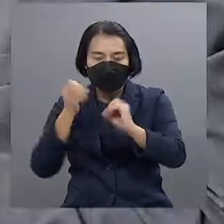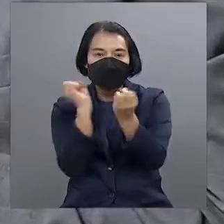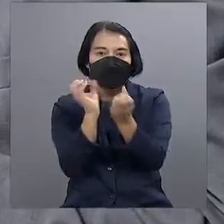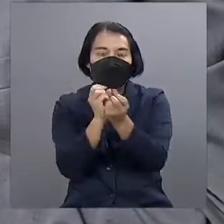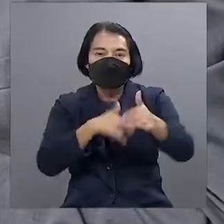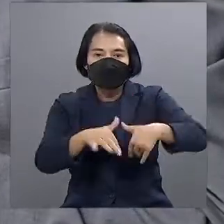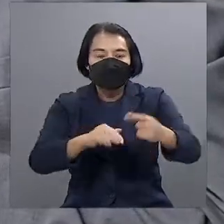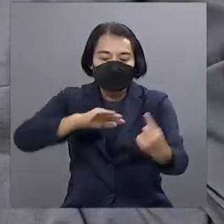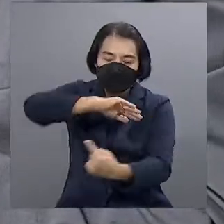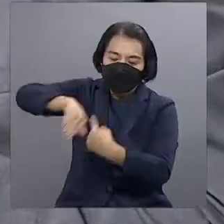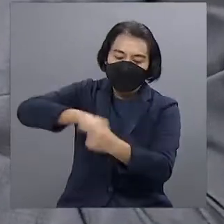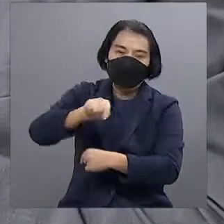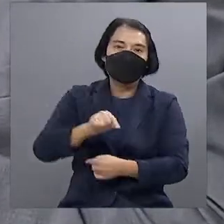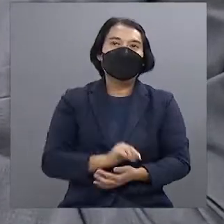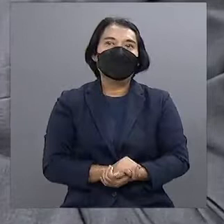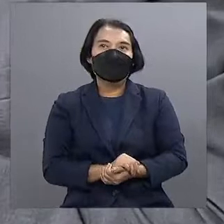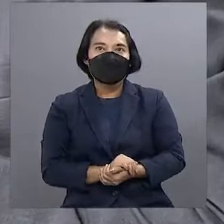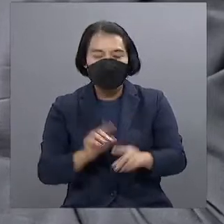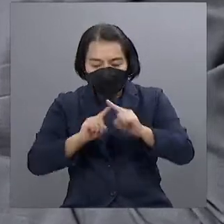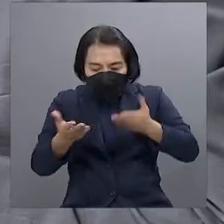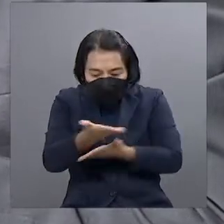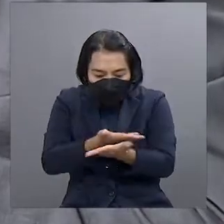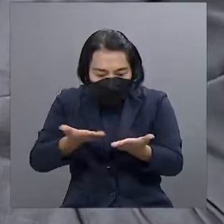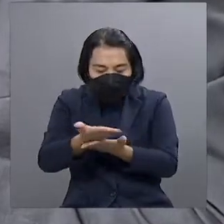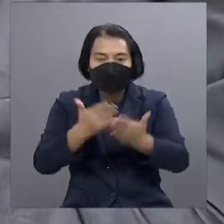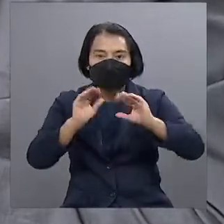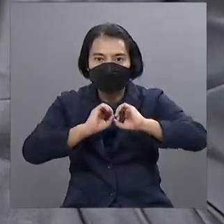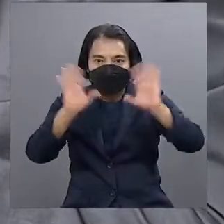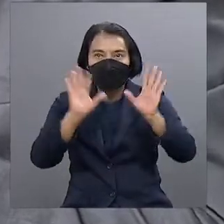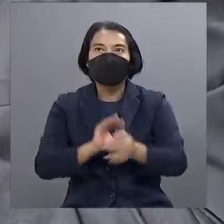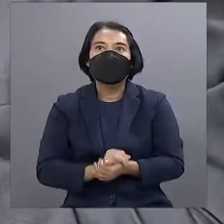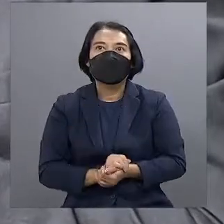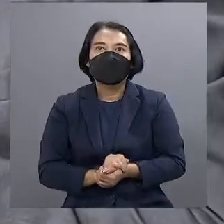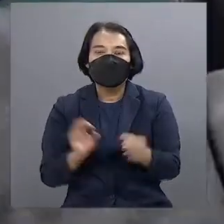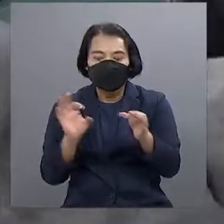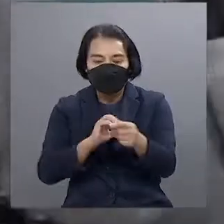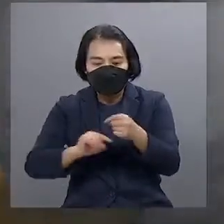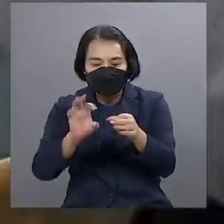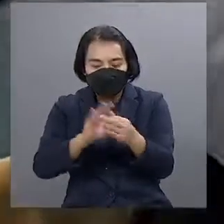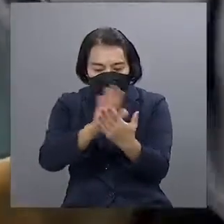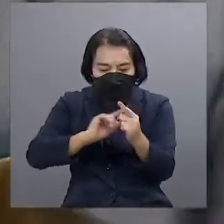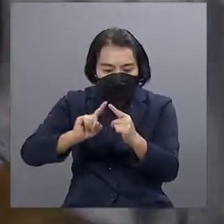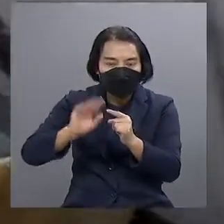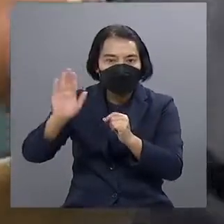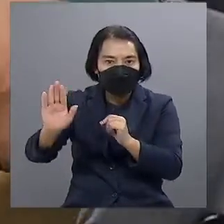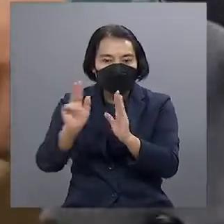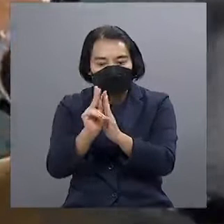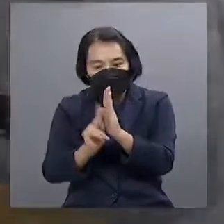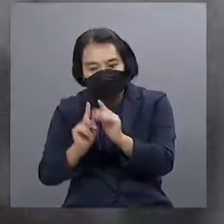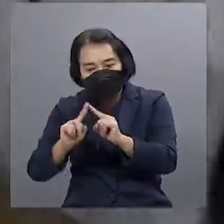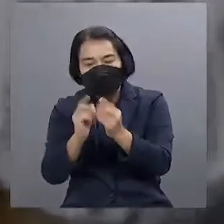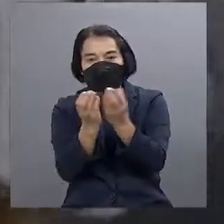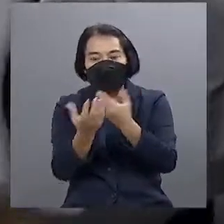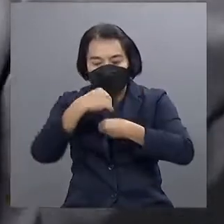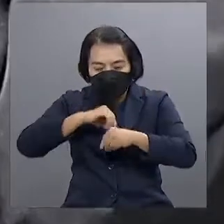จึงต้องพิจารณาอย่างรอบคอบโดยใช้หลักนิติศาสตร์รัฐศาสตร์และหลักคุณธรรมในการ